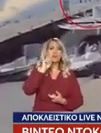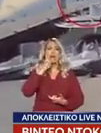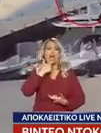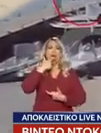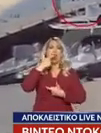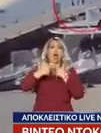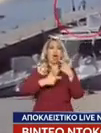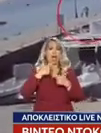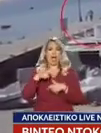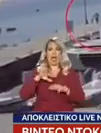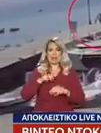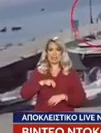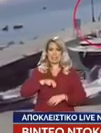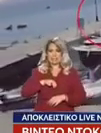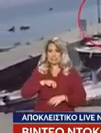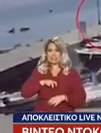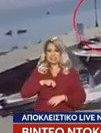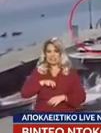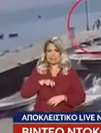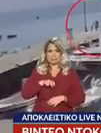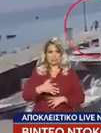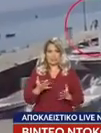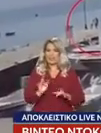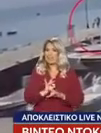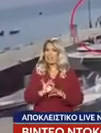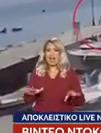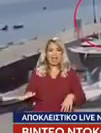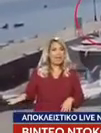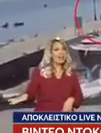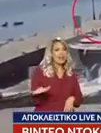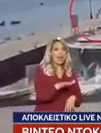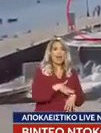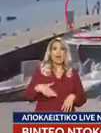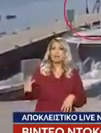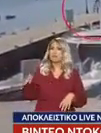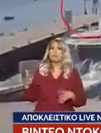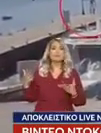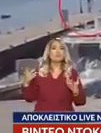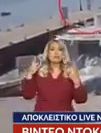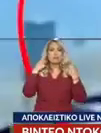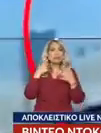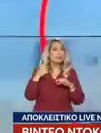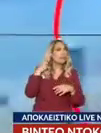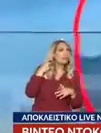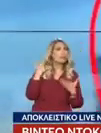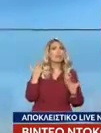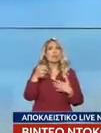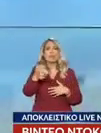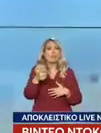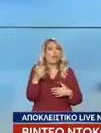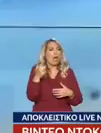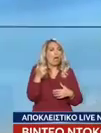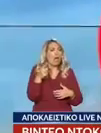βλέπουμε, πηγαίνει διστακτικά στο σημείο, γιατί πρέπει να σου πω ότι κανένας από τον κόσμο που βρισκόταν εκεί δεν είχε αντιληφθεί ότι άνθρωπος βρίσκεται σε